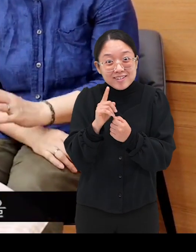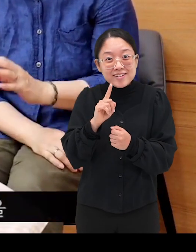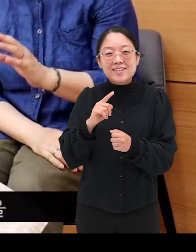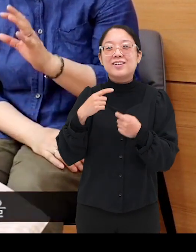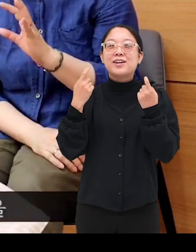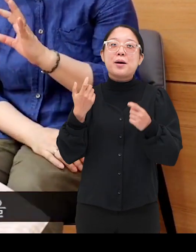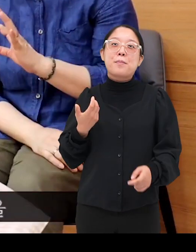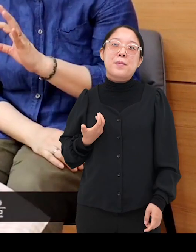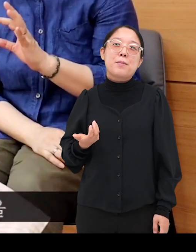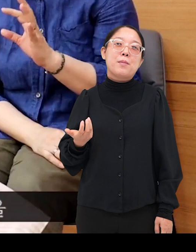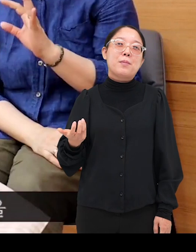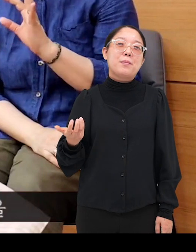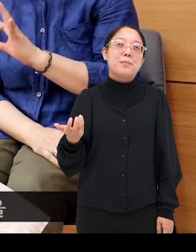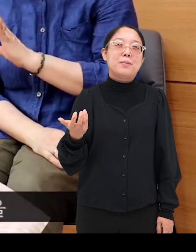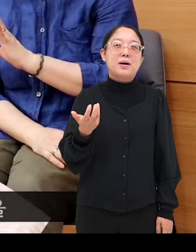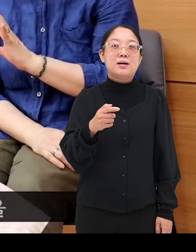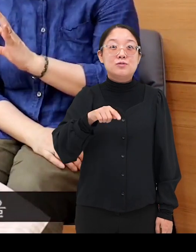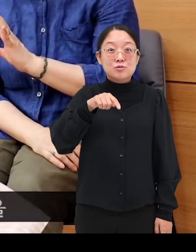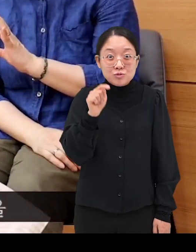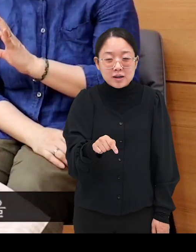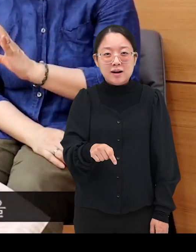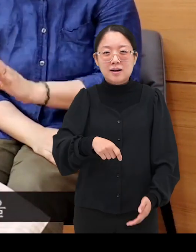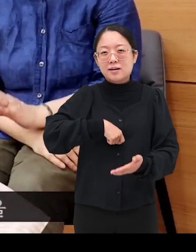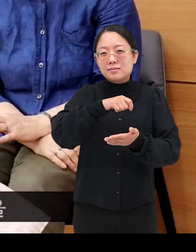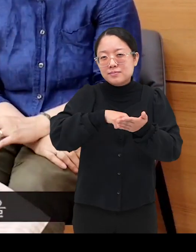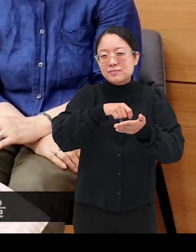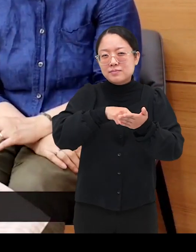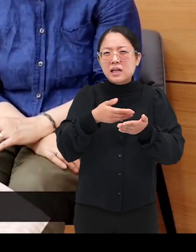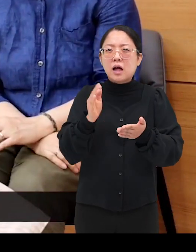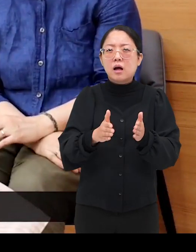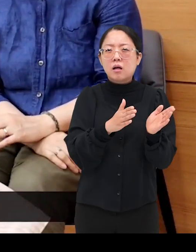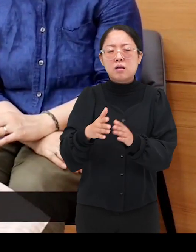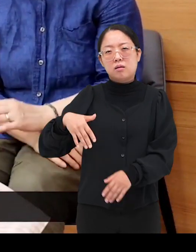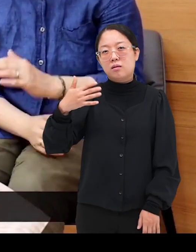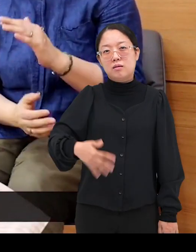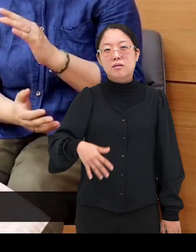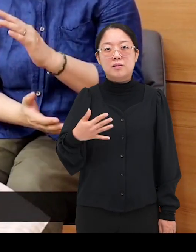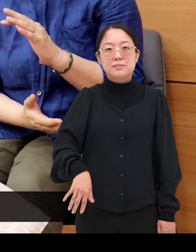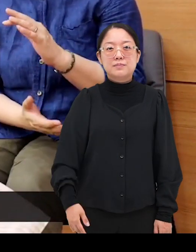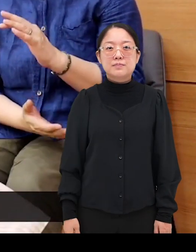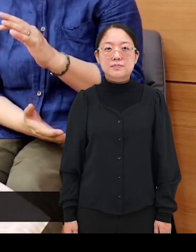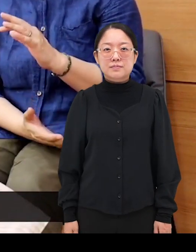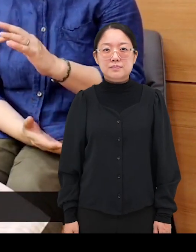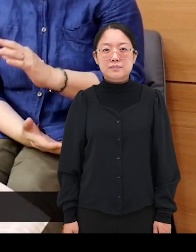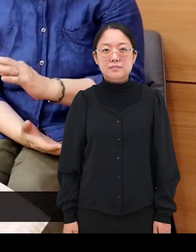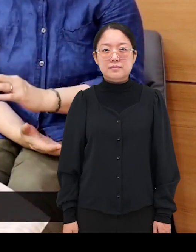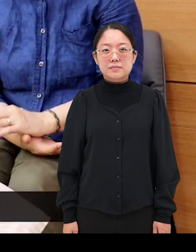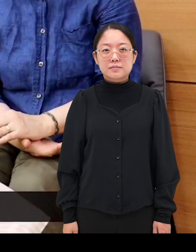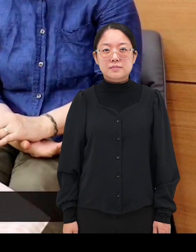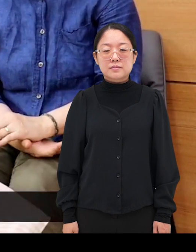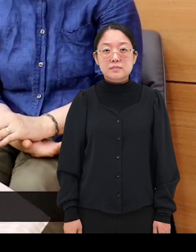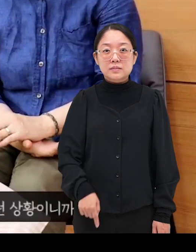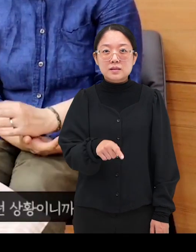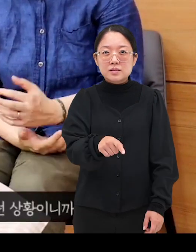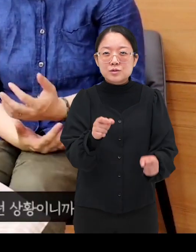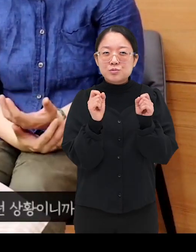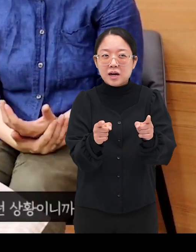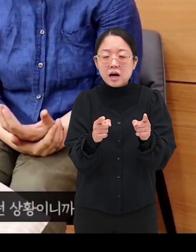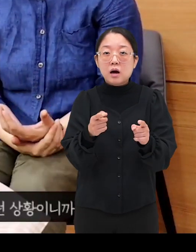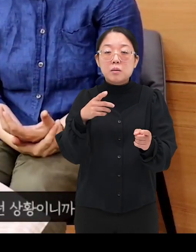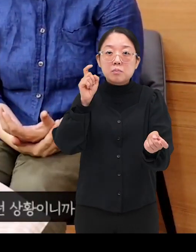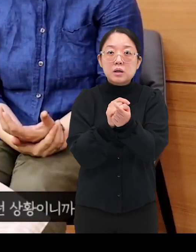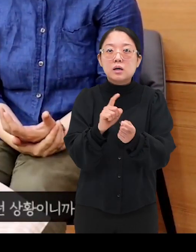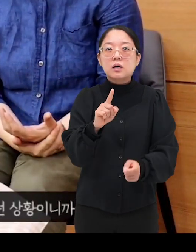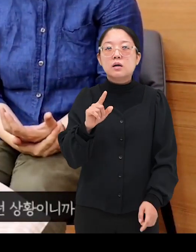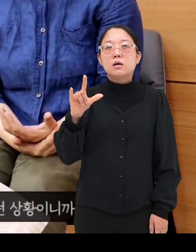때문에 여행 다녀와서 간간히 이제 남긴 기록들을 채 정리하지 못한 게 많아서 이거 이번